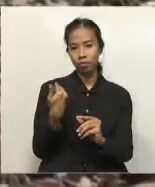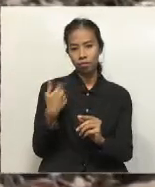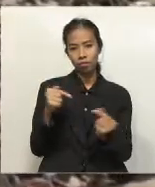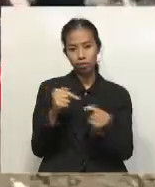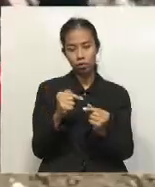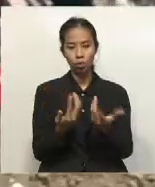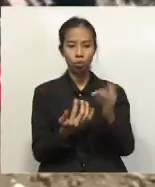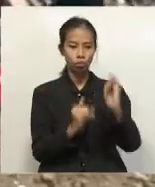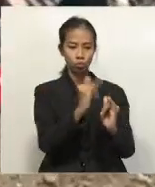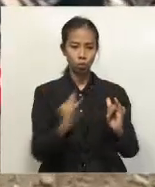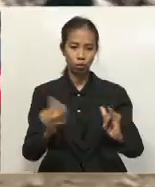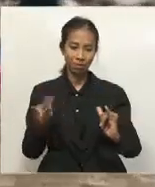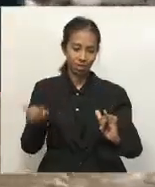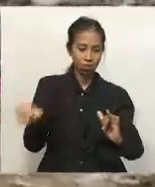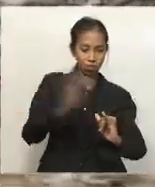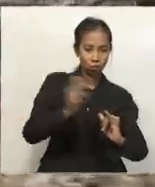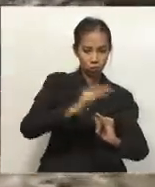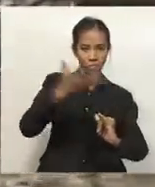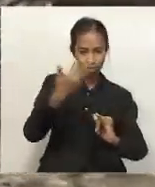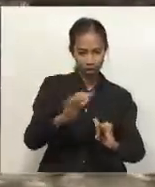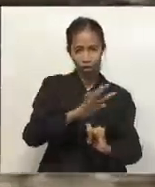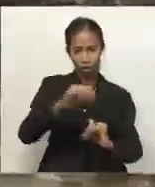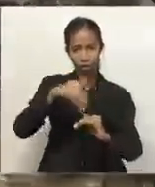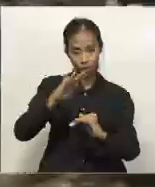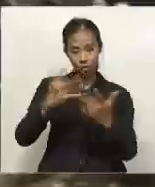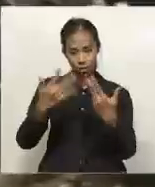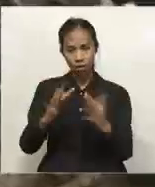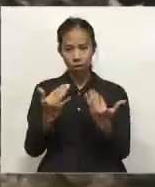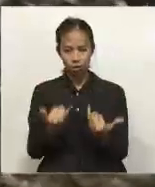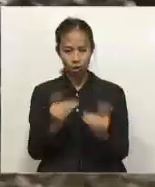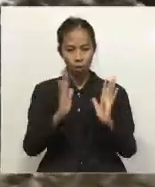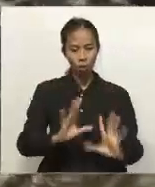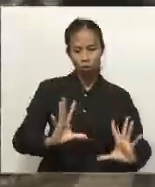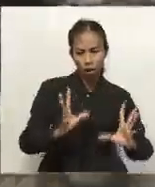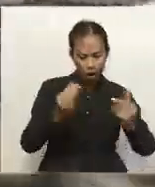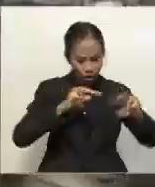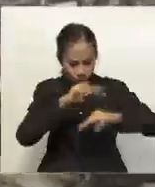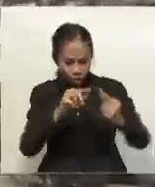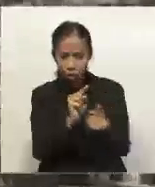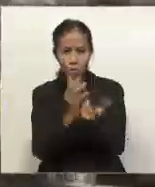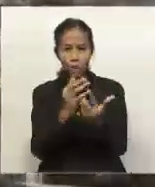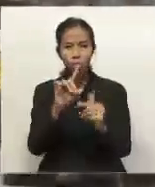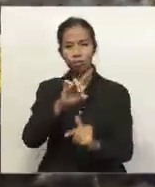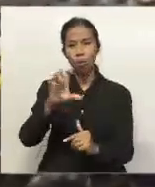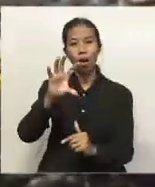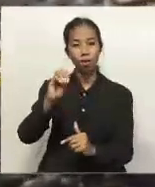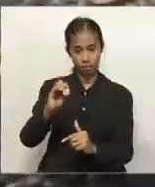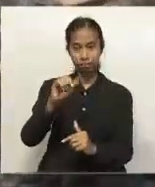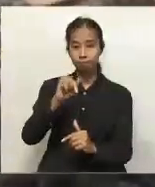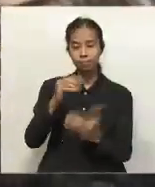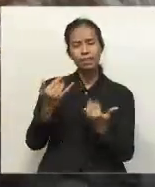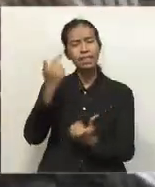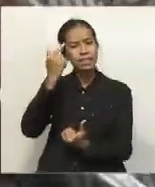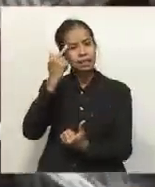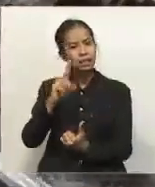อบพิธีฝังไปแล้ว519คนขณะที่ยอดผู้สูญหายลดลงจำนวนอยู่ที่150คนคาดว่าน่าจ